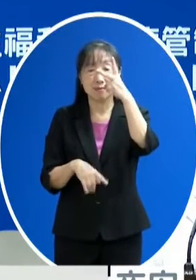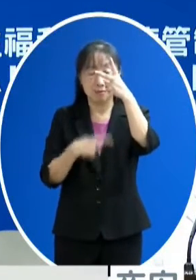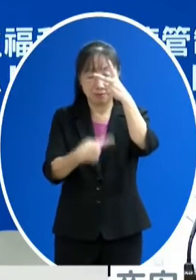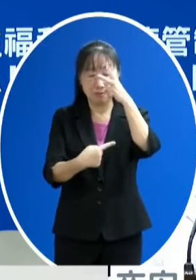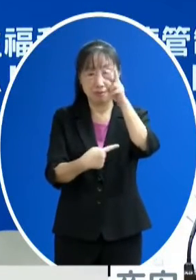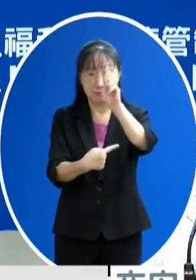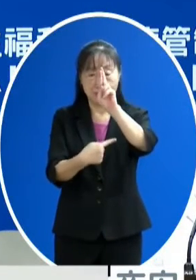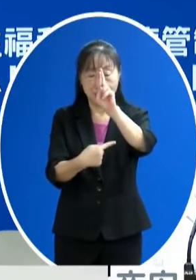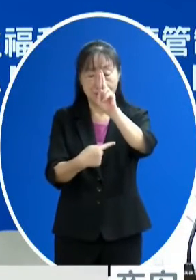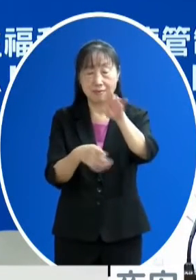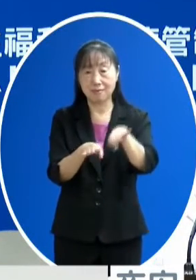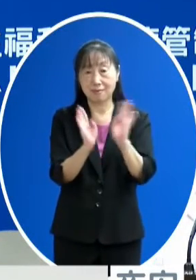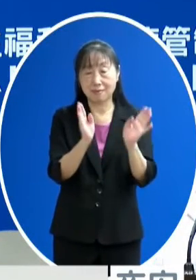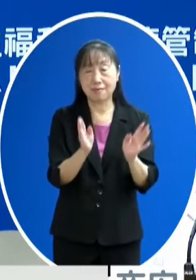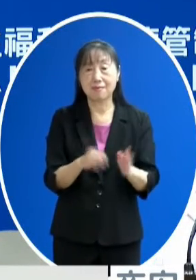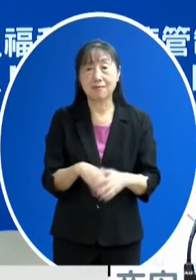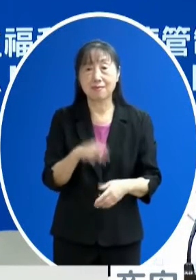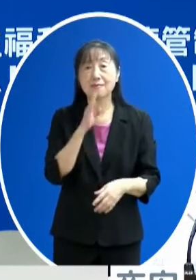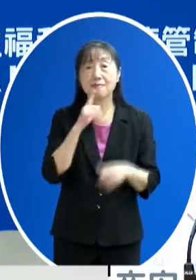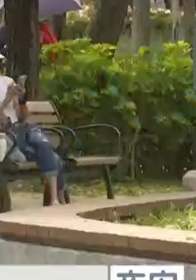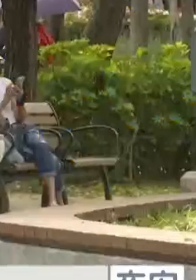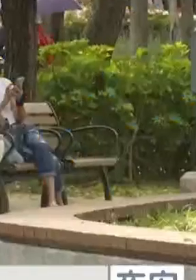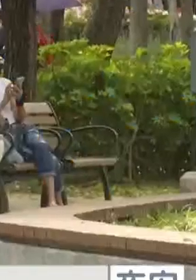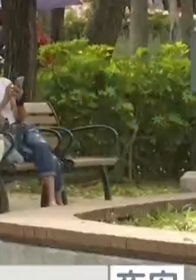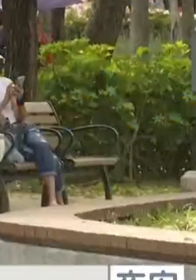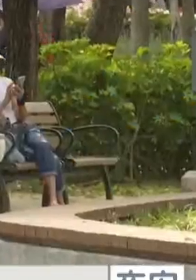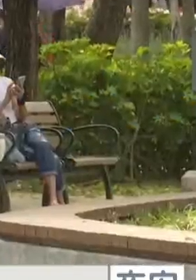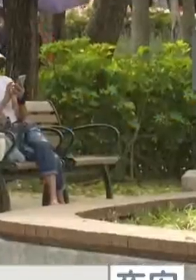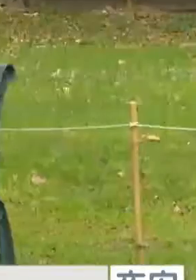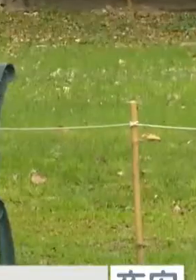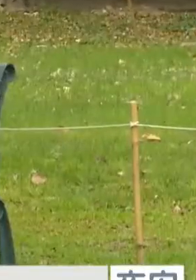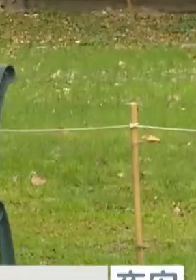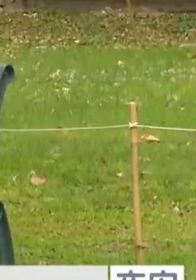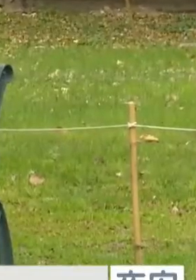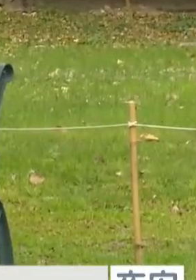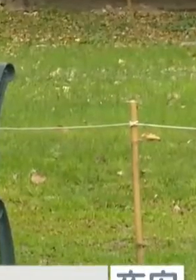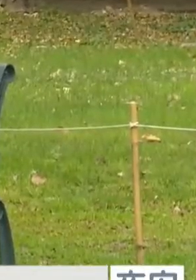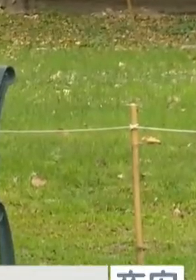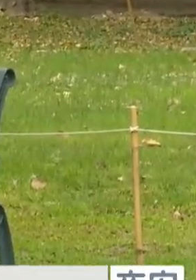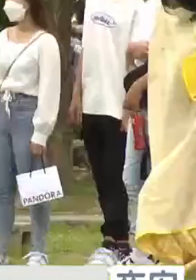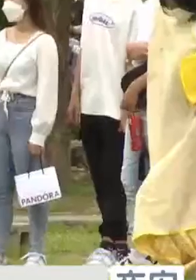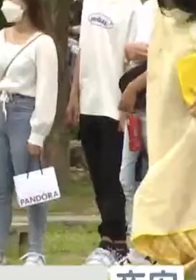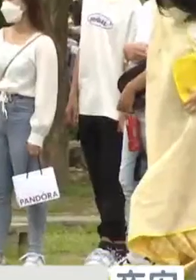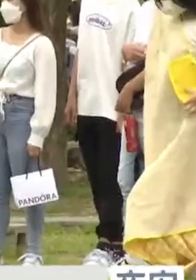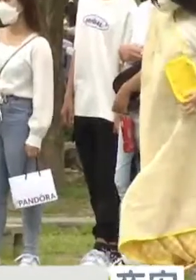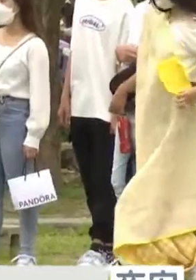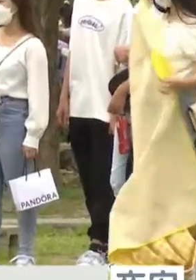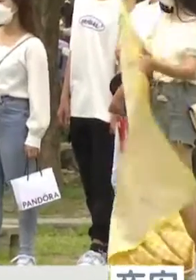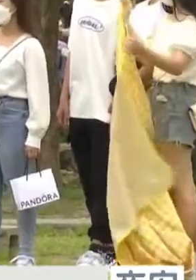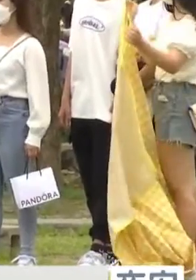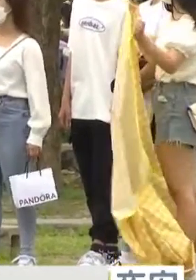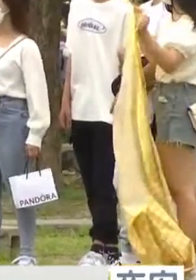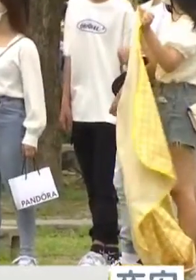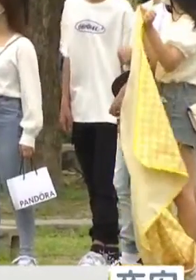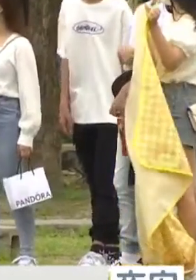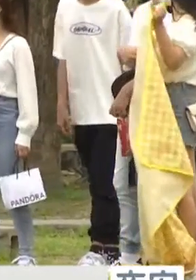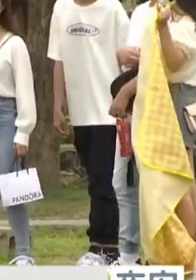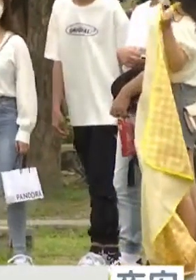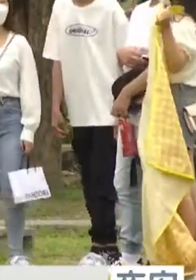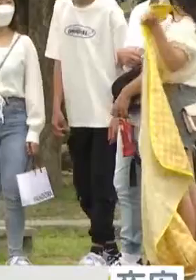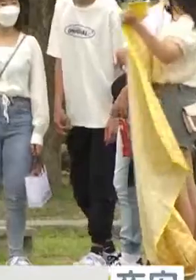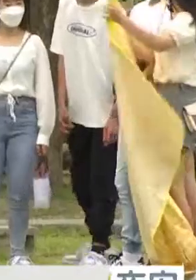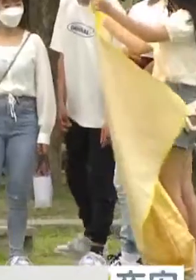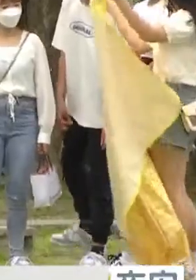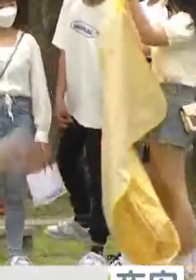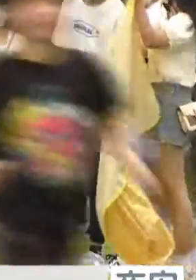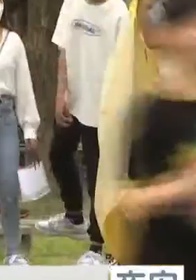12月1号开始，哈，那放宽戴口罩的措施。 再等几天就能拿下口罩透透气，但条件是仅限户外。 进